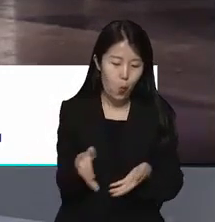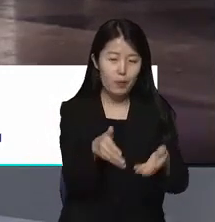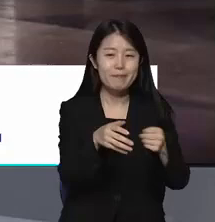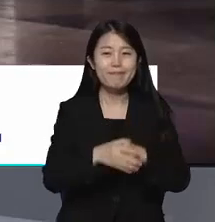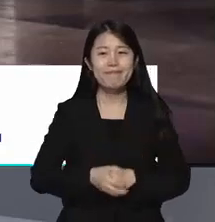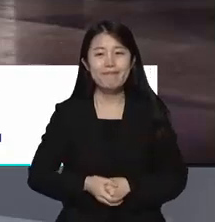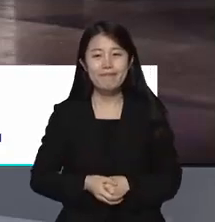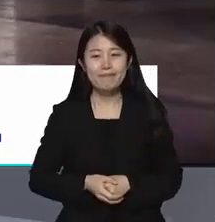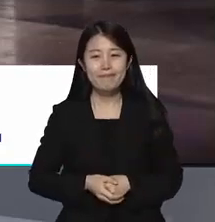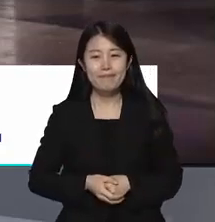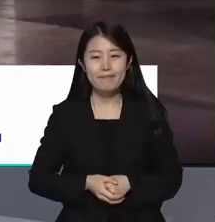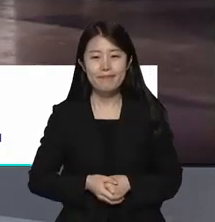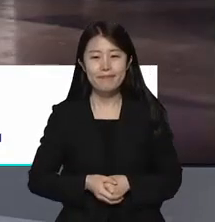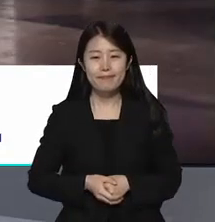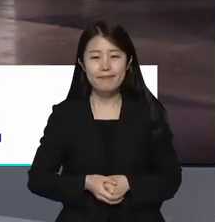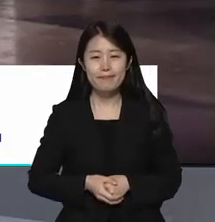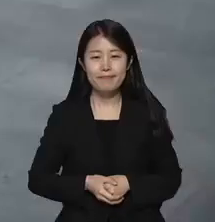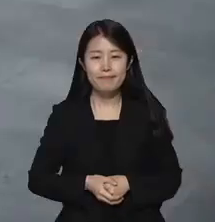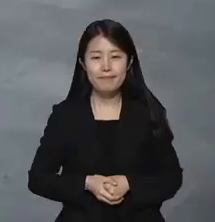정경원